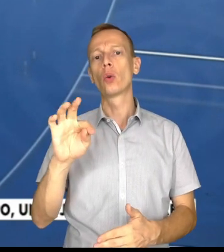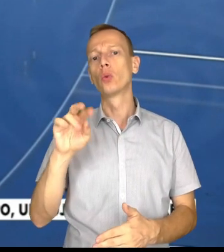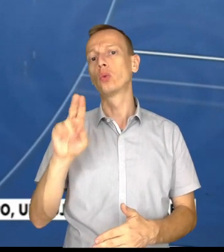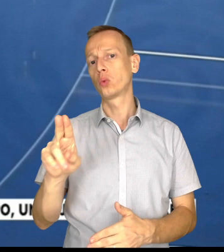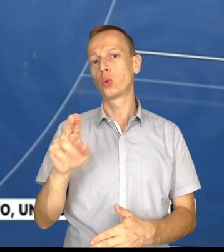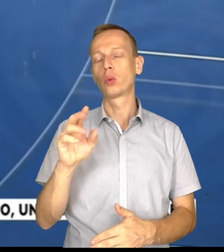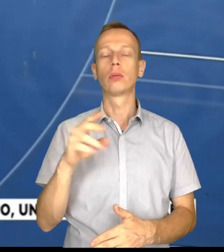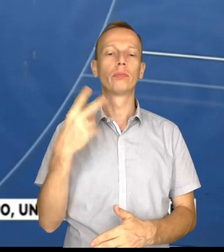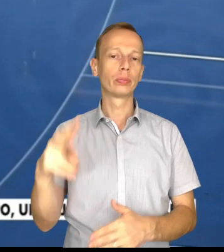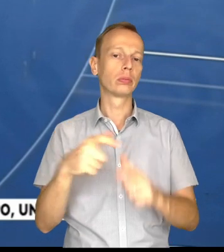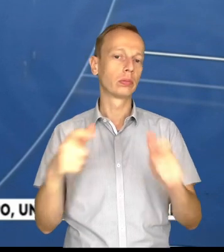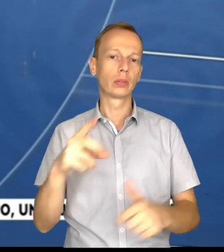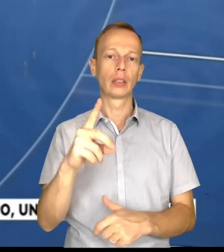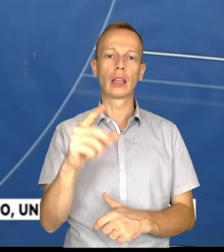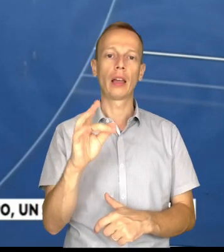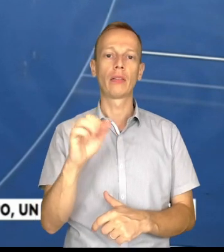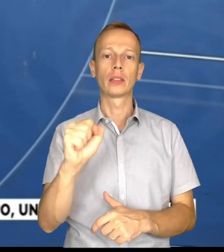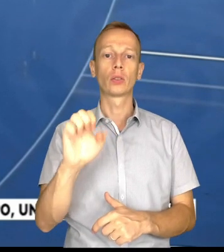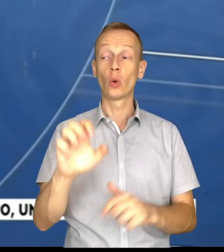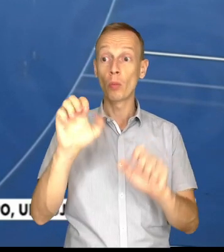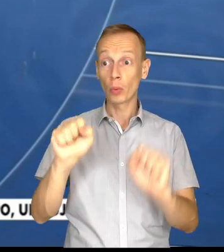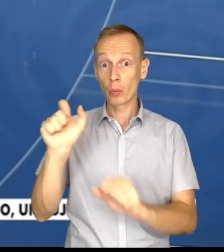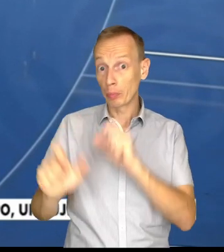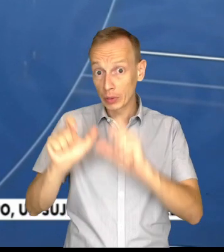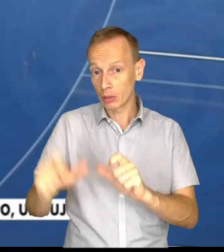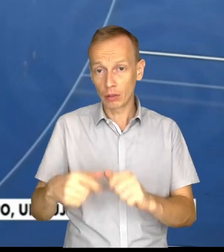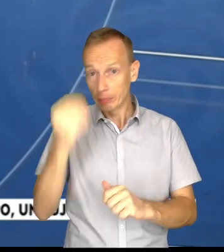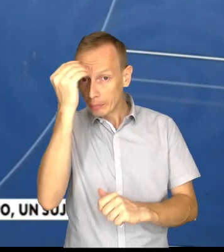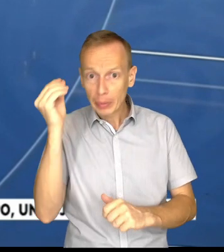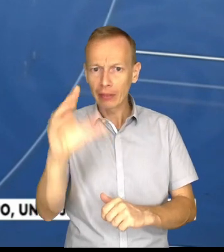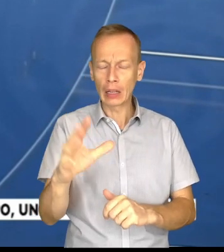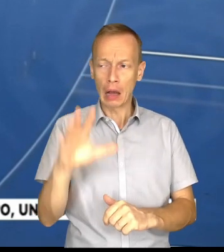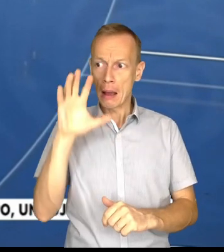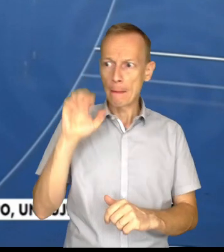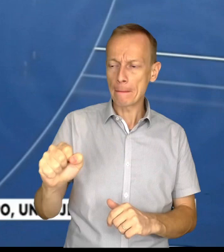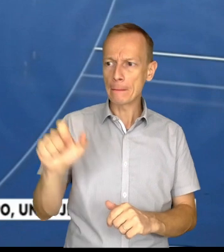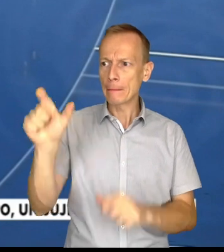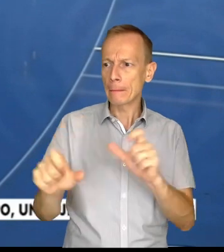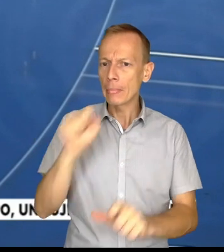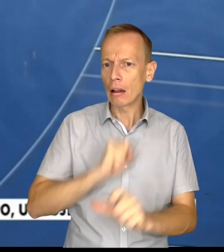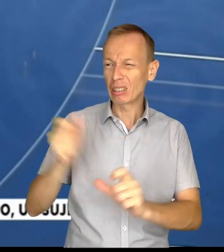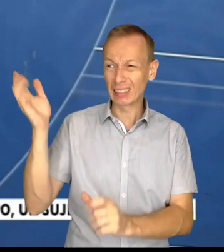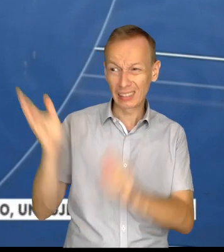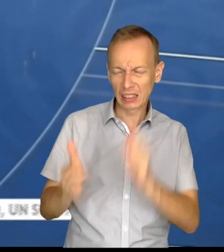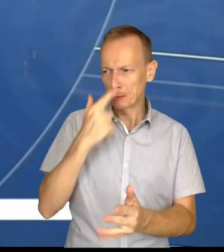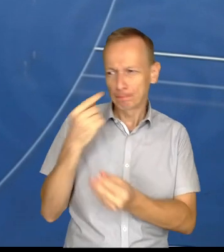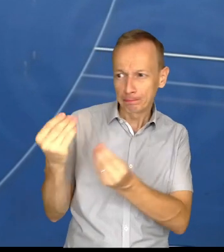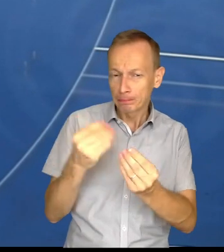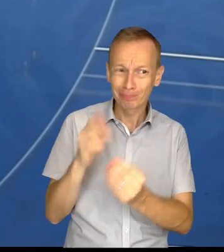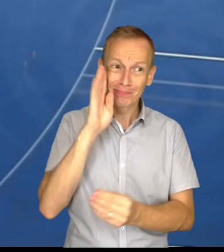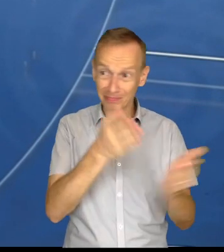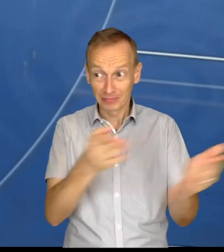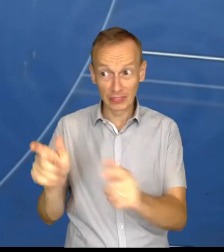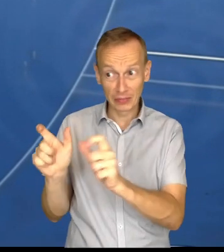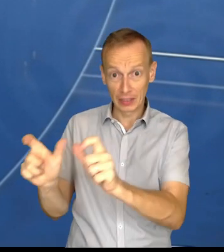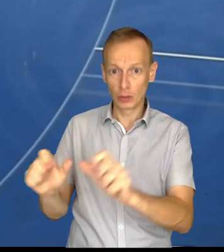Donc, les personnes peuvent tout à fait signaler la présence justement de maltraitance ou de